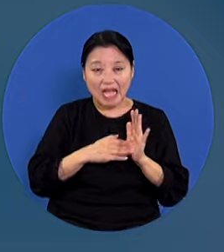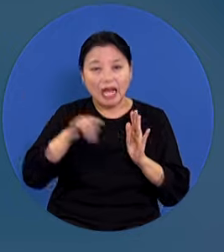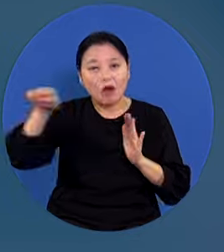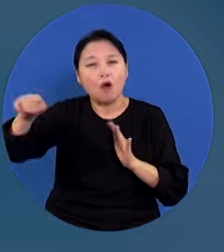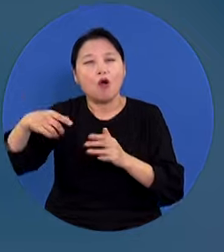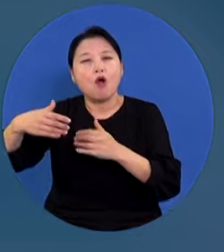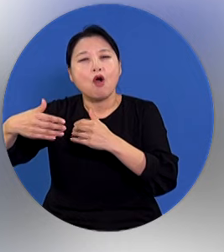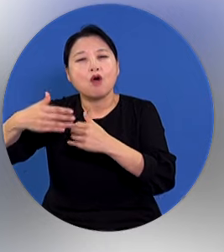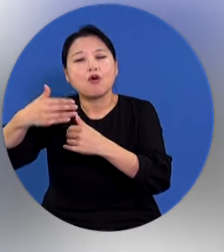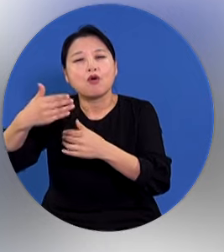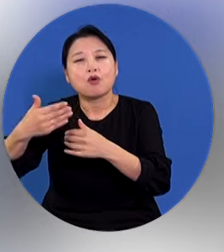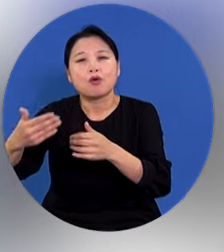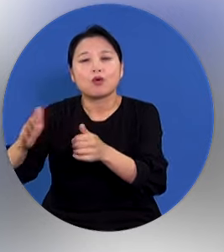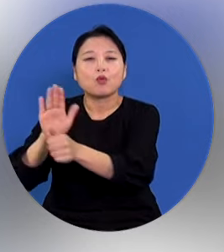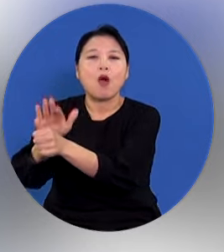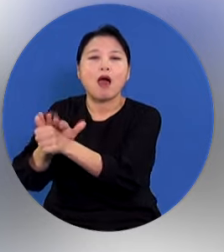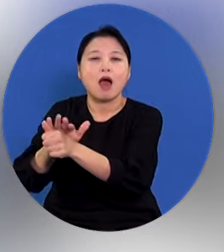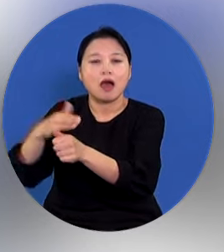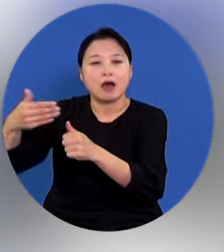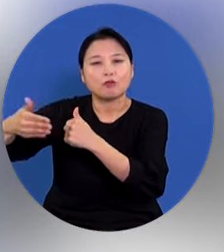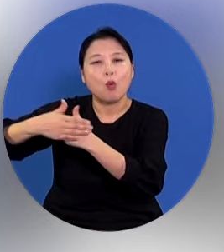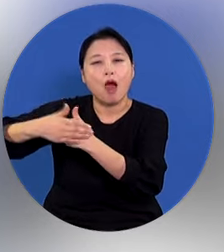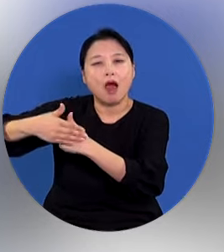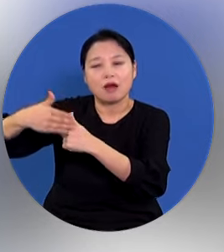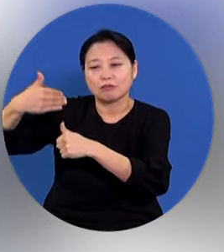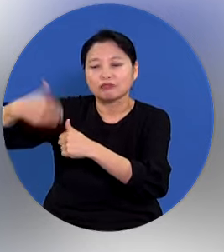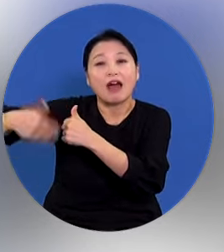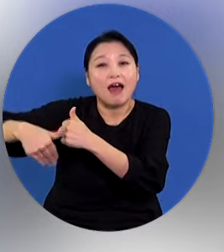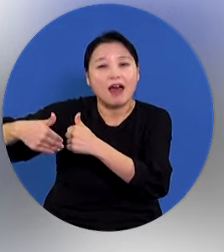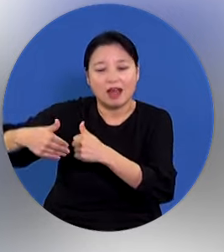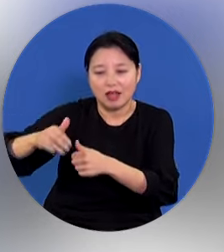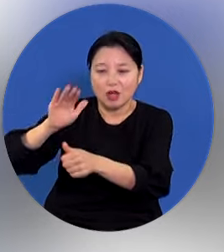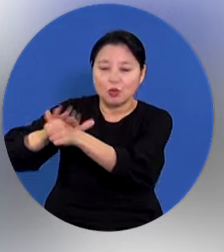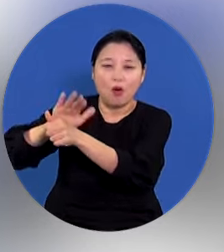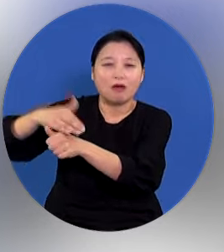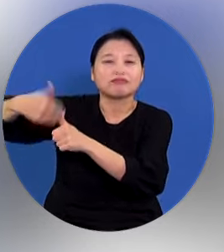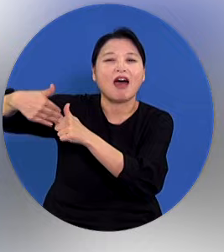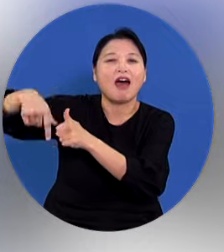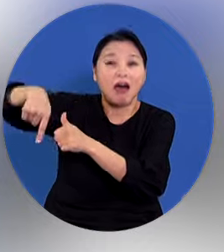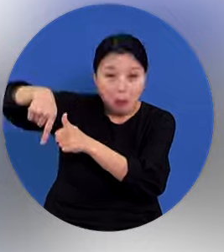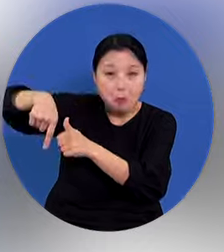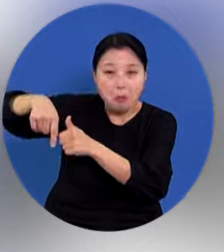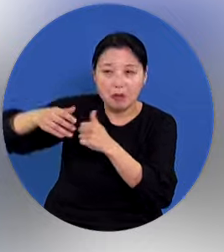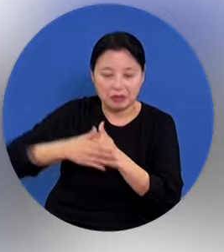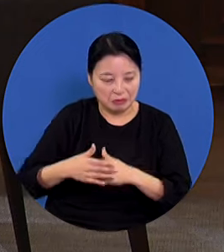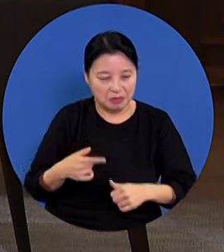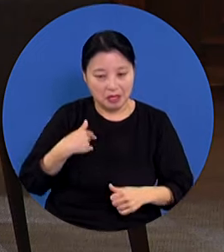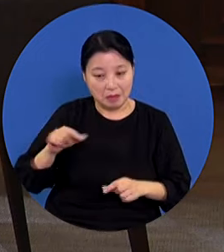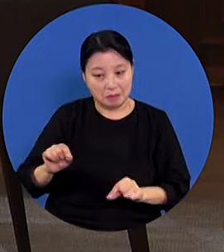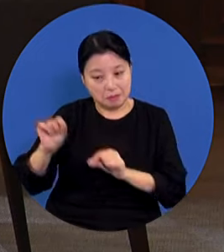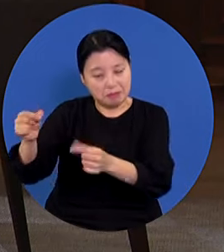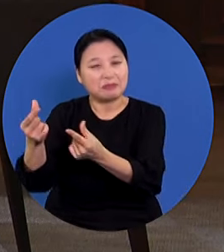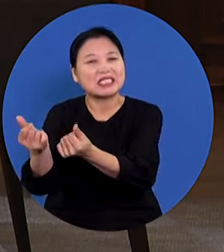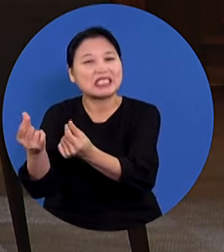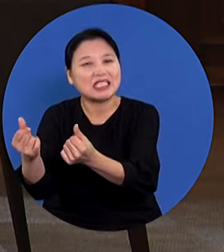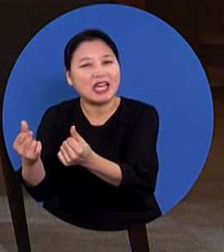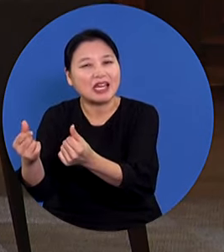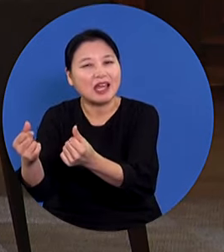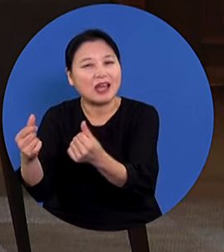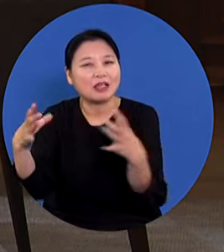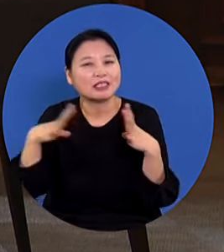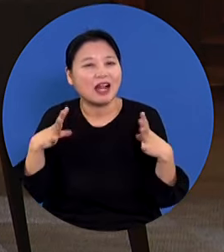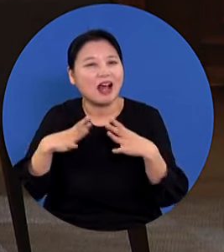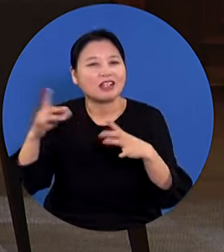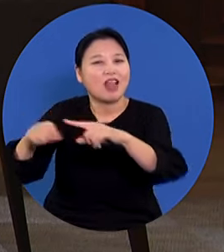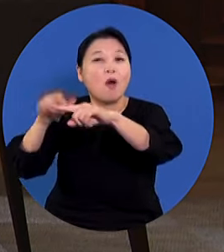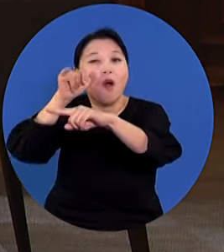걸 받아서 실패에 관련된 그런 행사를 했던 거를 알고 있고요. 비슷한 자랑대회를 예, 예, 하는군요. 예, 뭐 어떤 포맷이었는지는